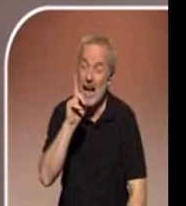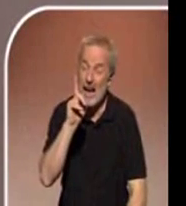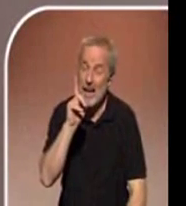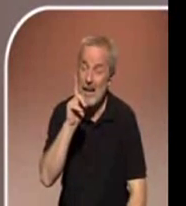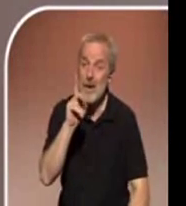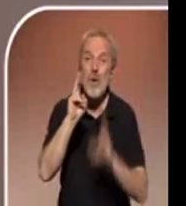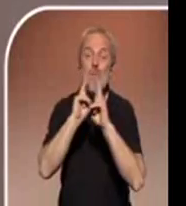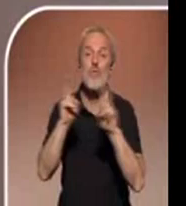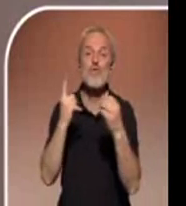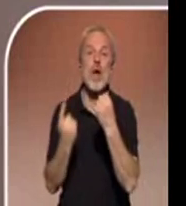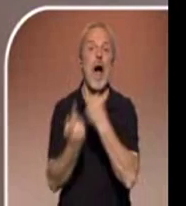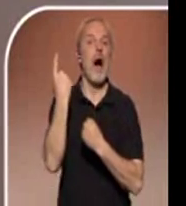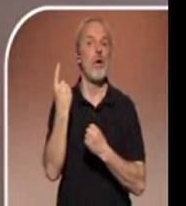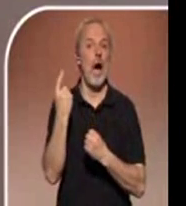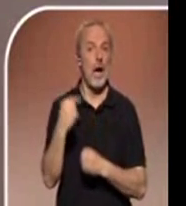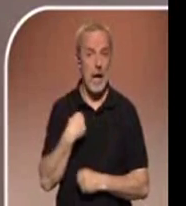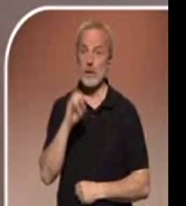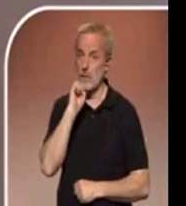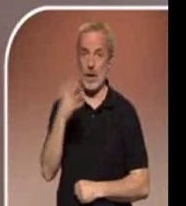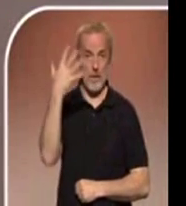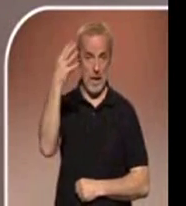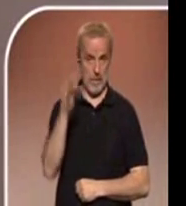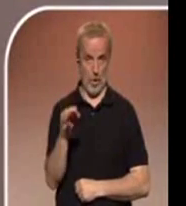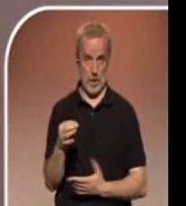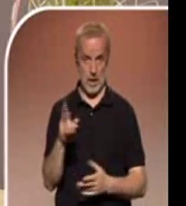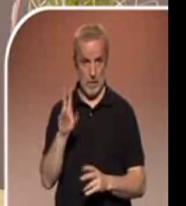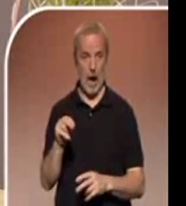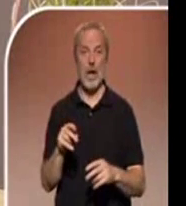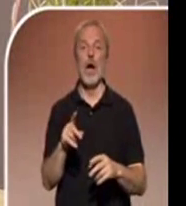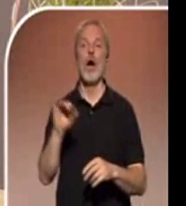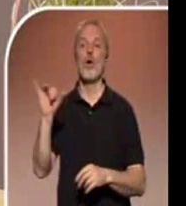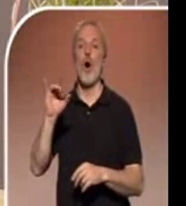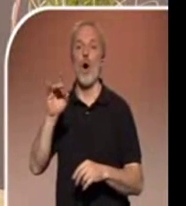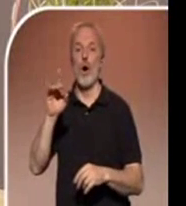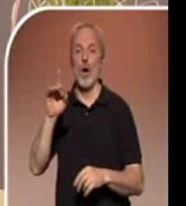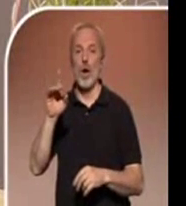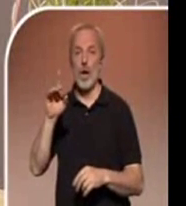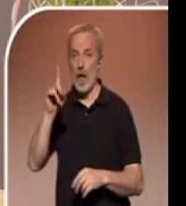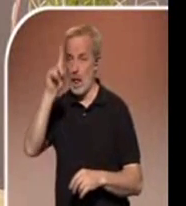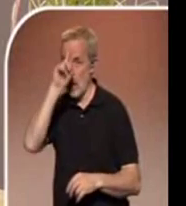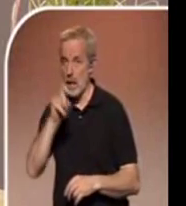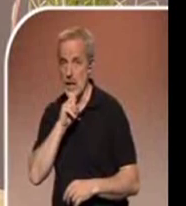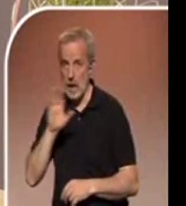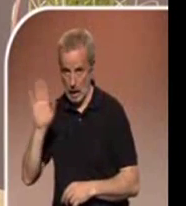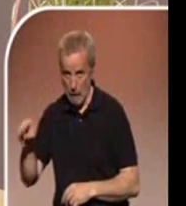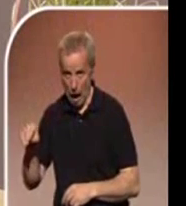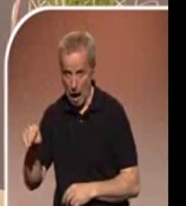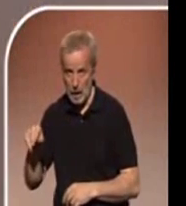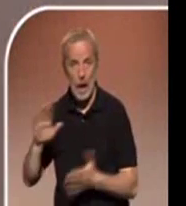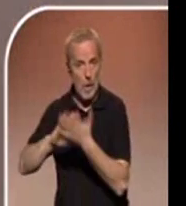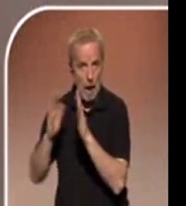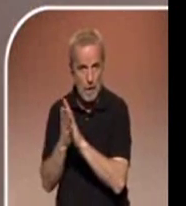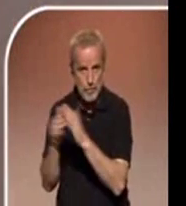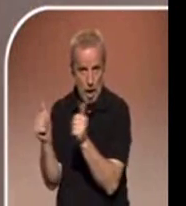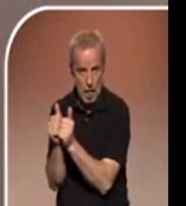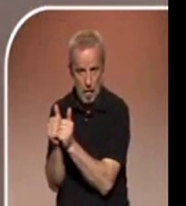říkal, že 5% obyvatel to má, že by ten tatínek to měl, tak to dědeček, pak může dostat. Ne, manžel. Ne,